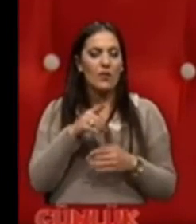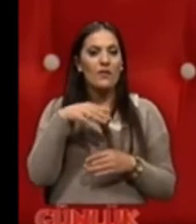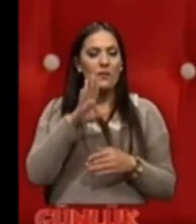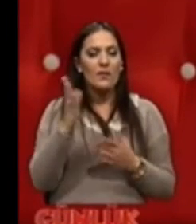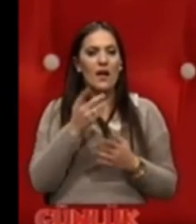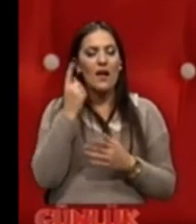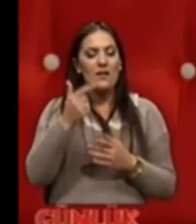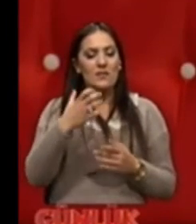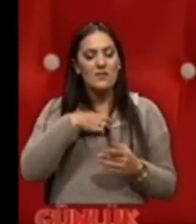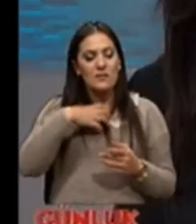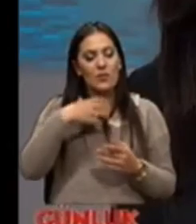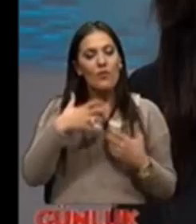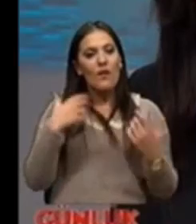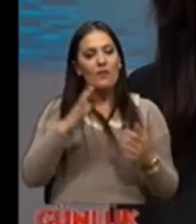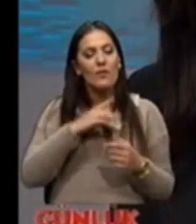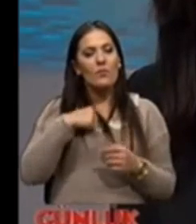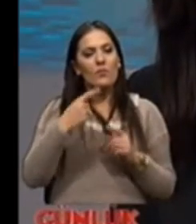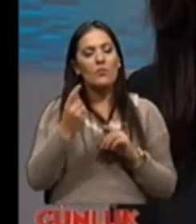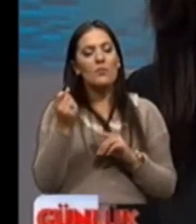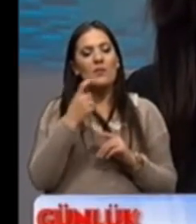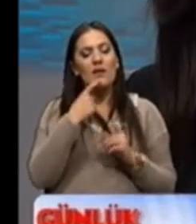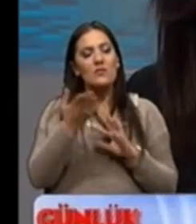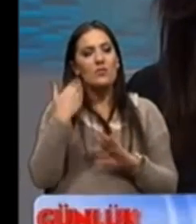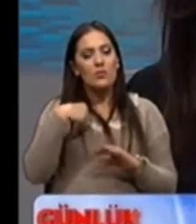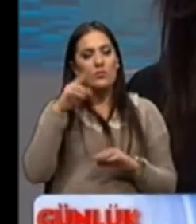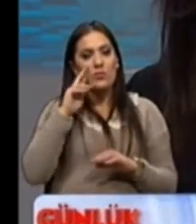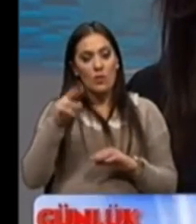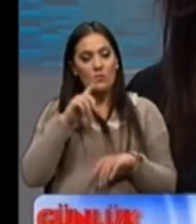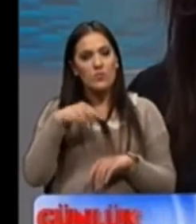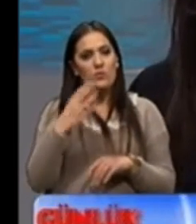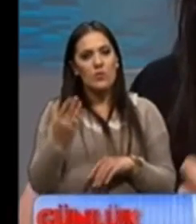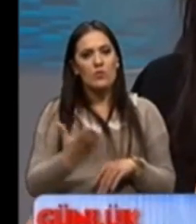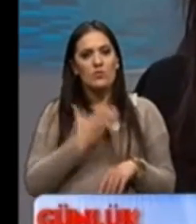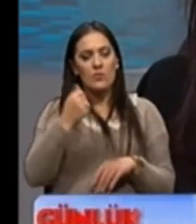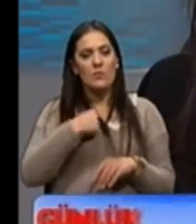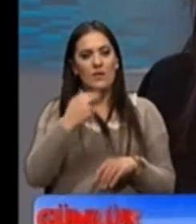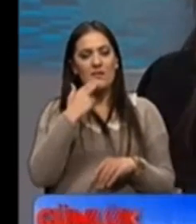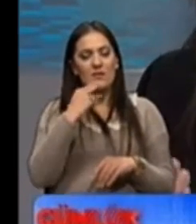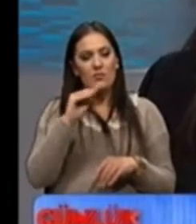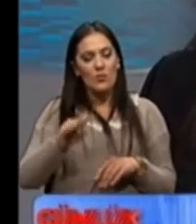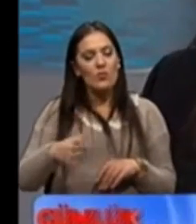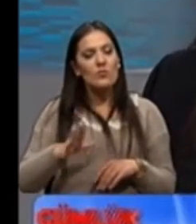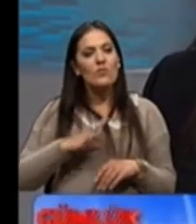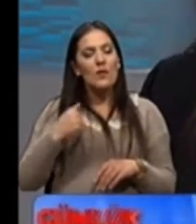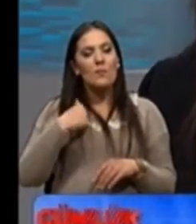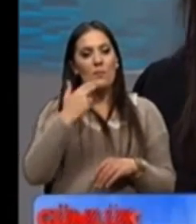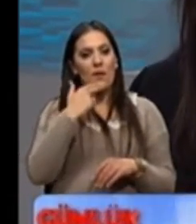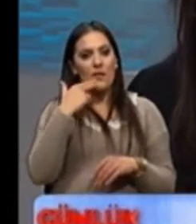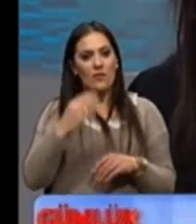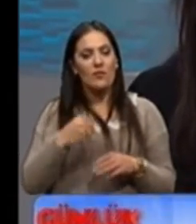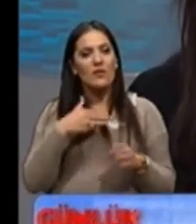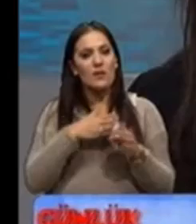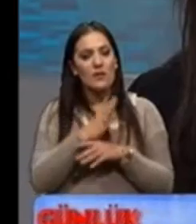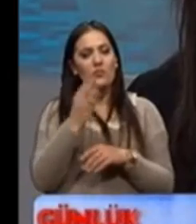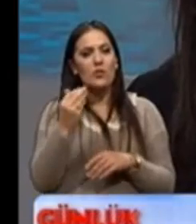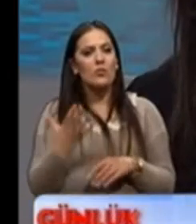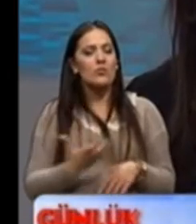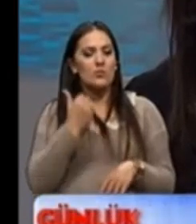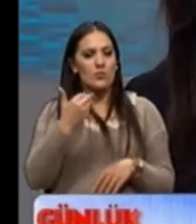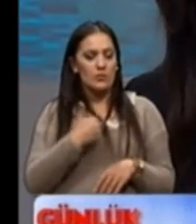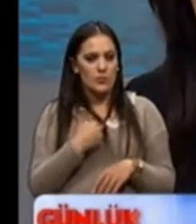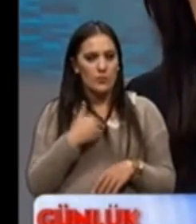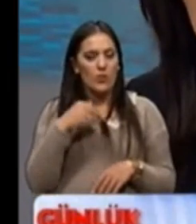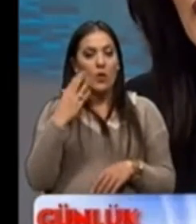böyle birkaç yıl önce gördüğüm zaman çok üzülmüştüm. Yani benim de bir kız çocuğum var ve ben de bayan olarak gerçekten çok üzüldüm. olmaması